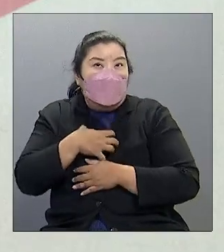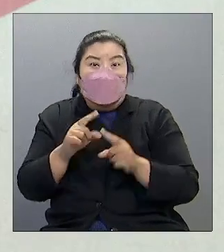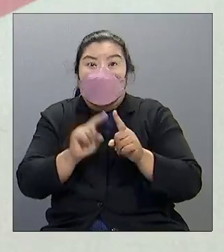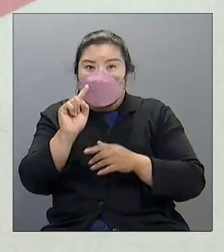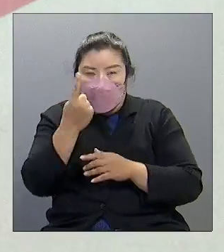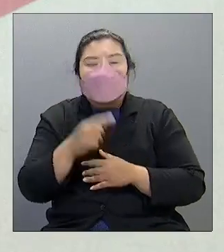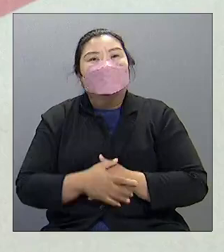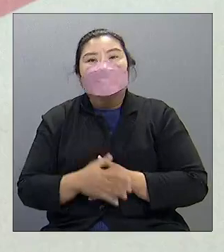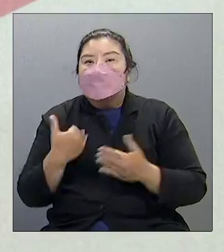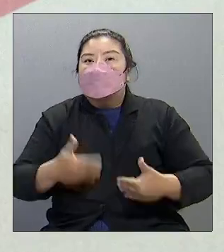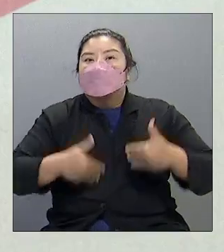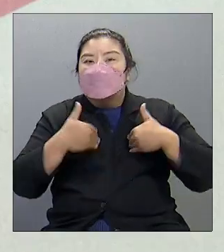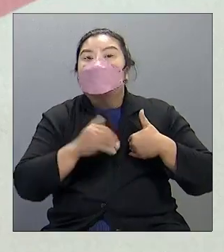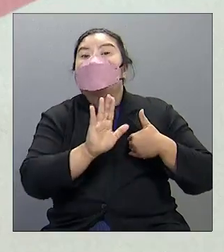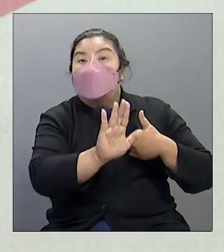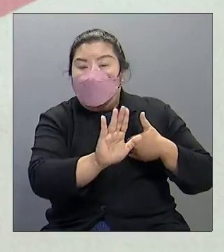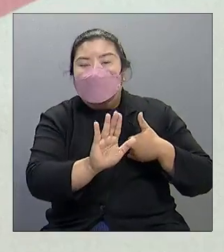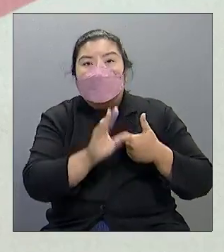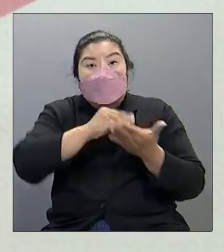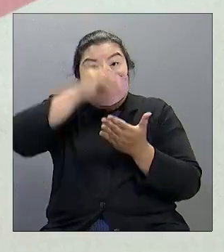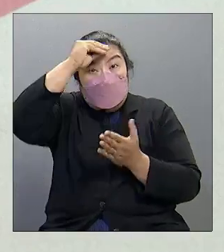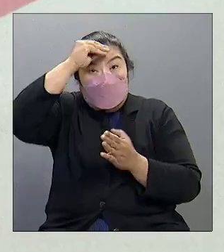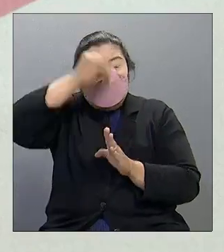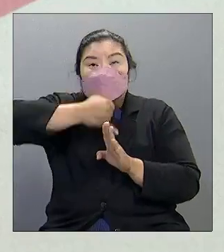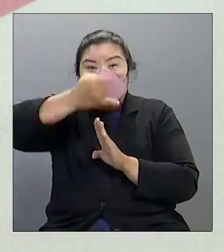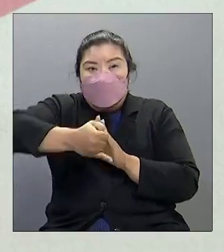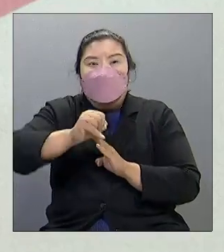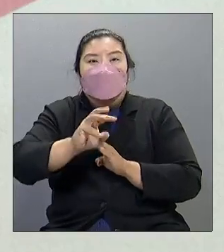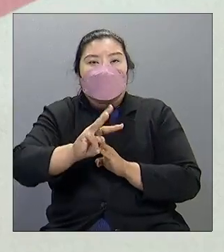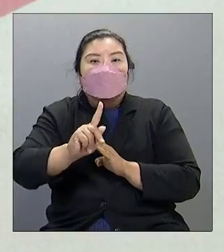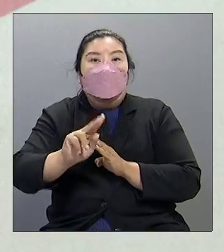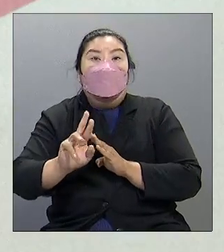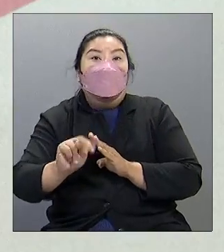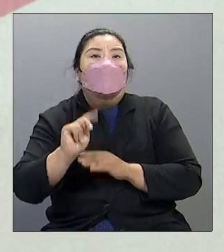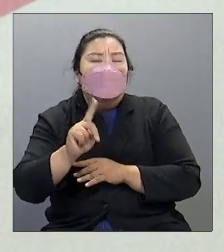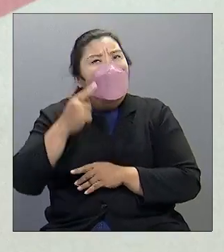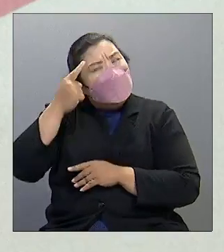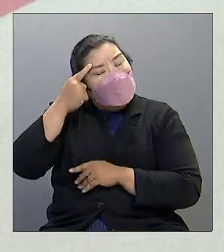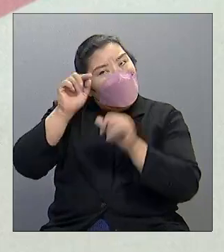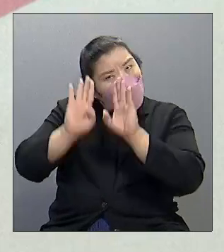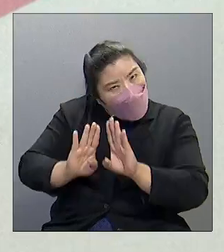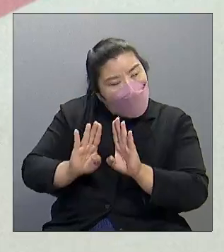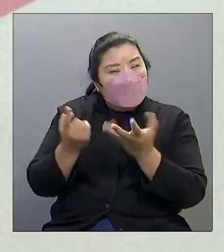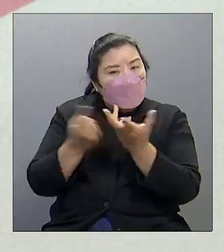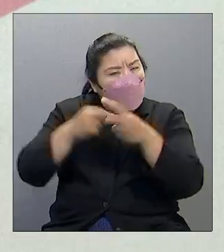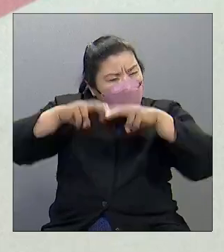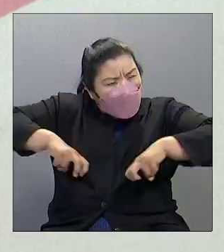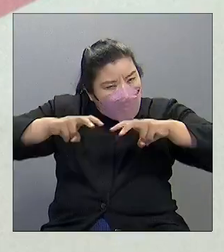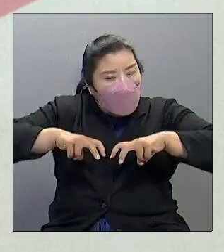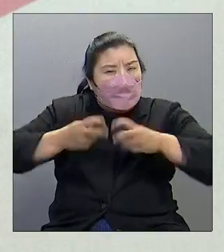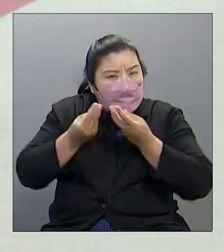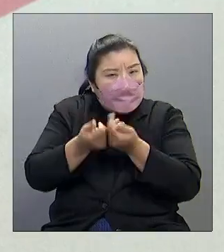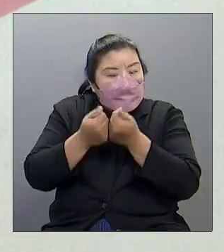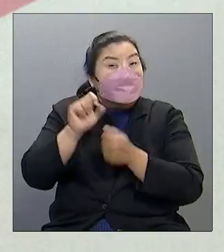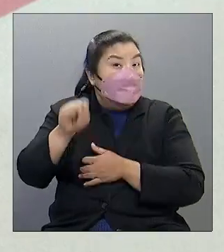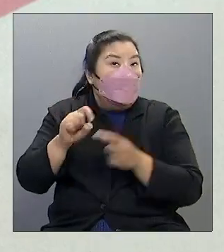ของวิสวกร h1รครัก hont็จะ่าทำงานเกี่ยวกับการออกแบบวเคราหคำนั่วเลยใชไครัแต่เขาตดศิ